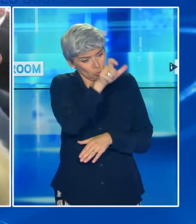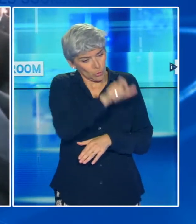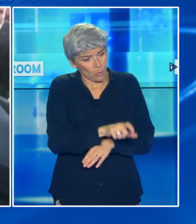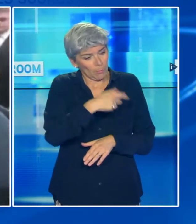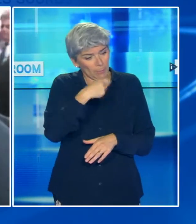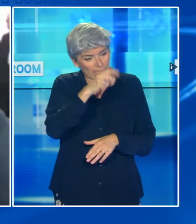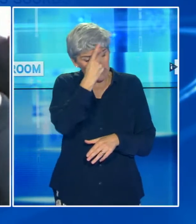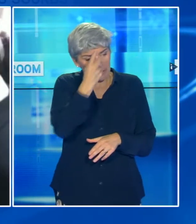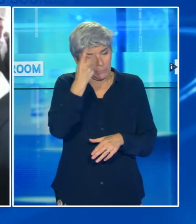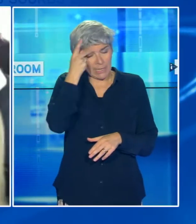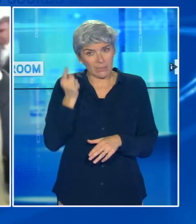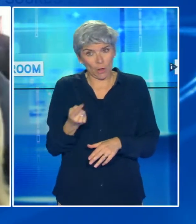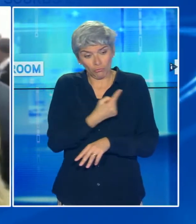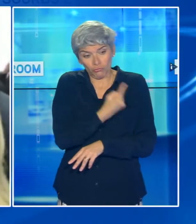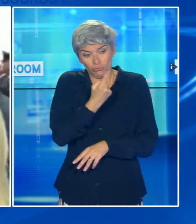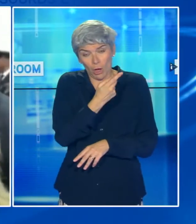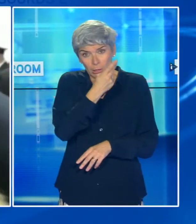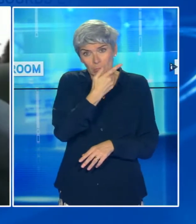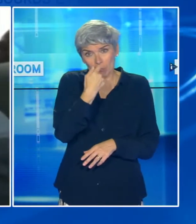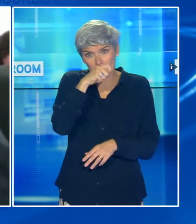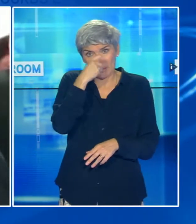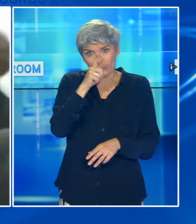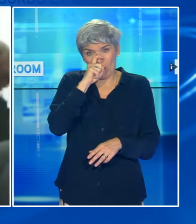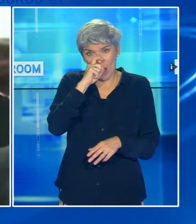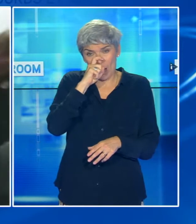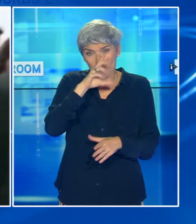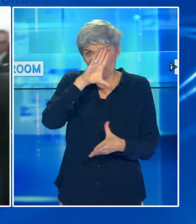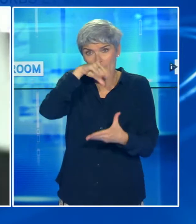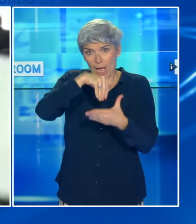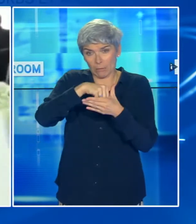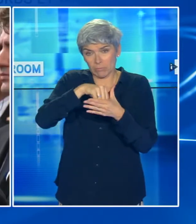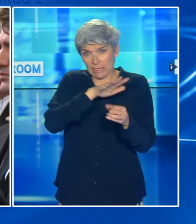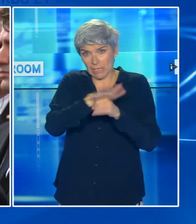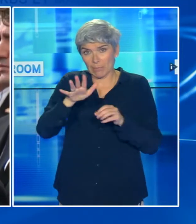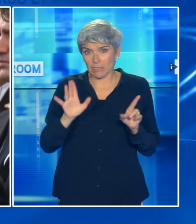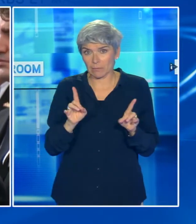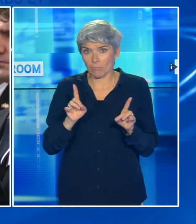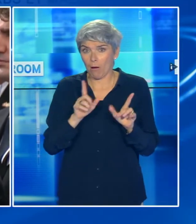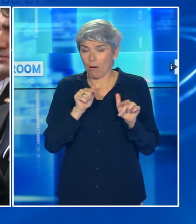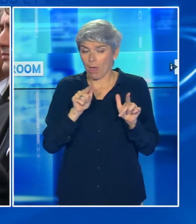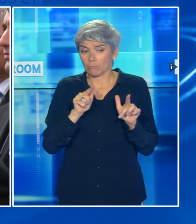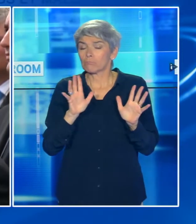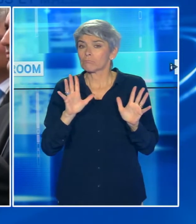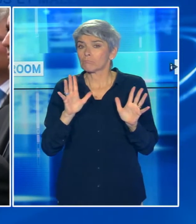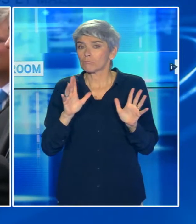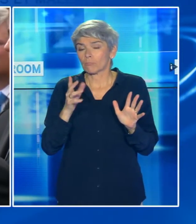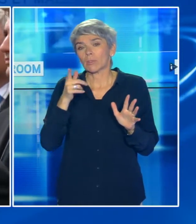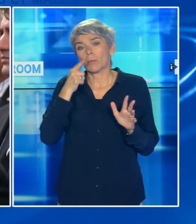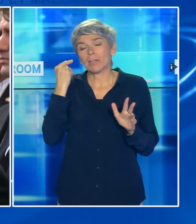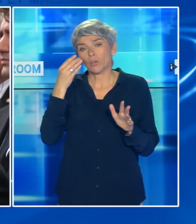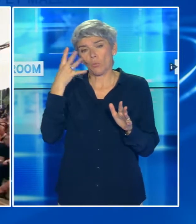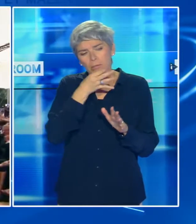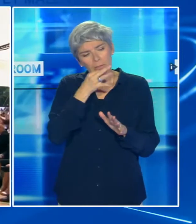président palestinien, seul président arabe à avoir fait le déplacement. Une présence saluée par Barack